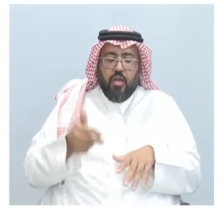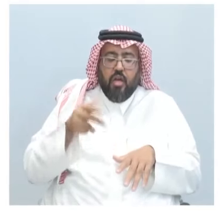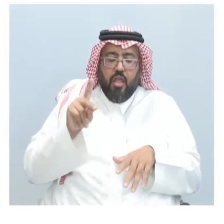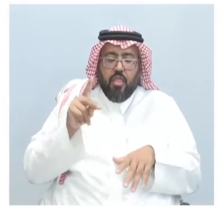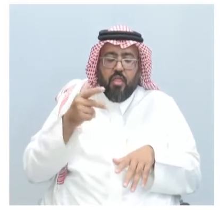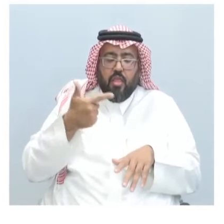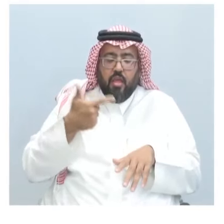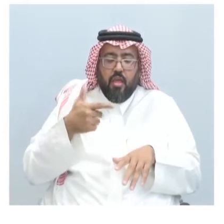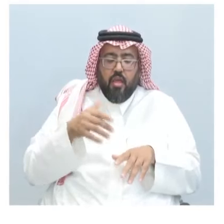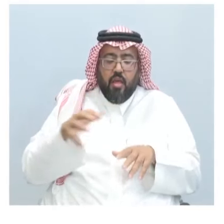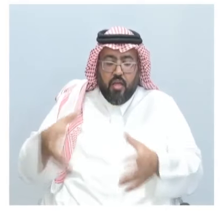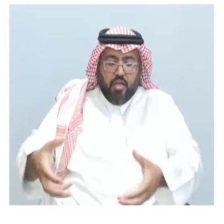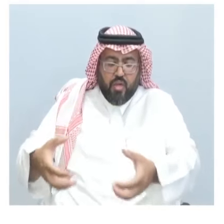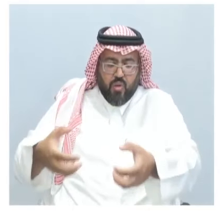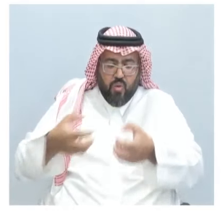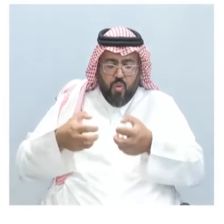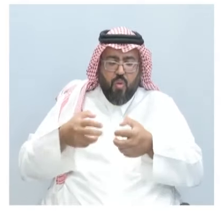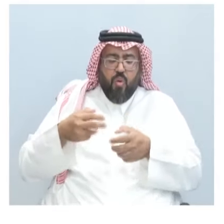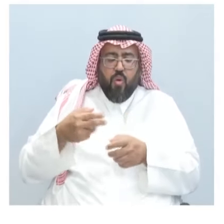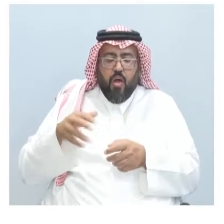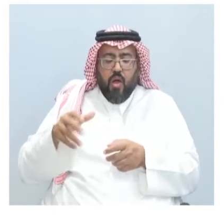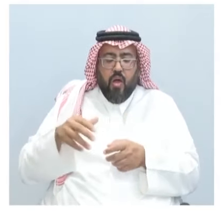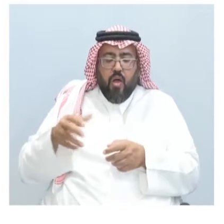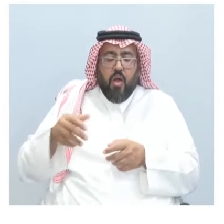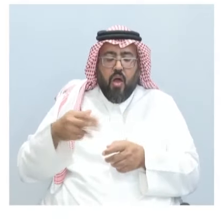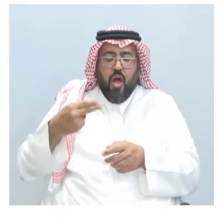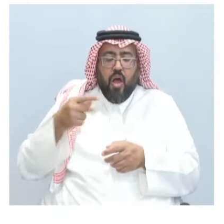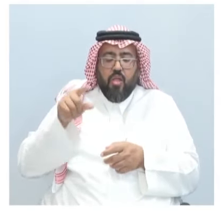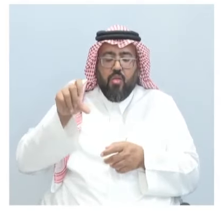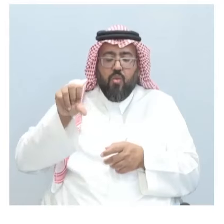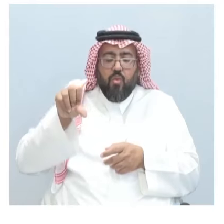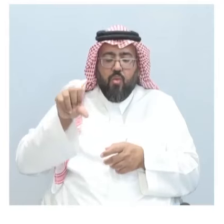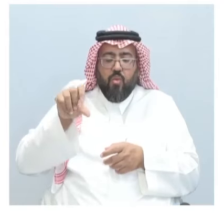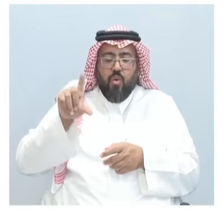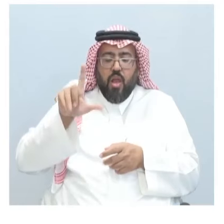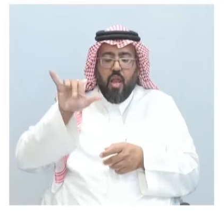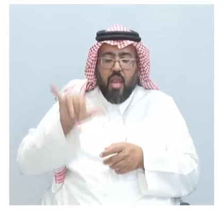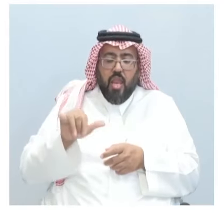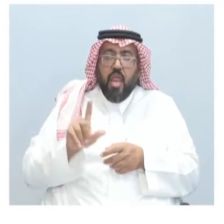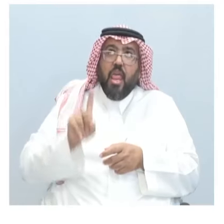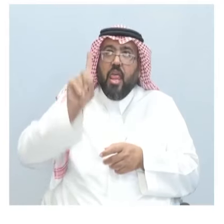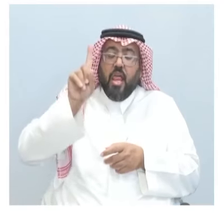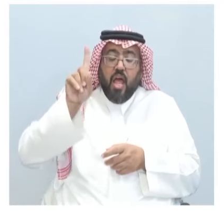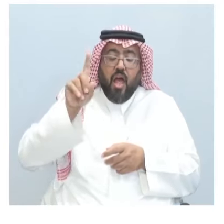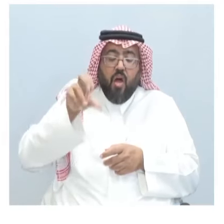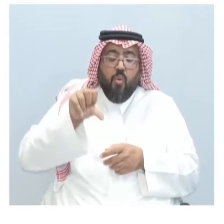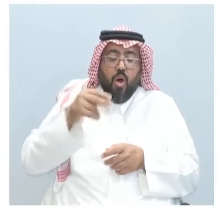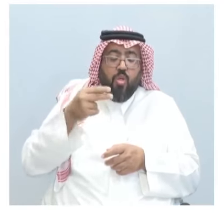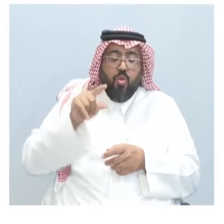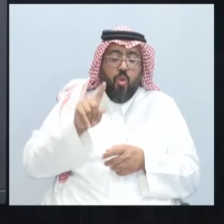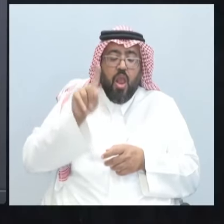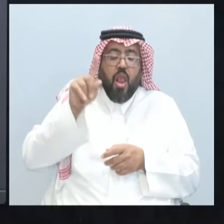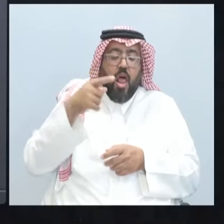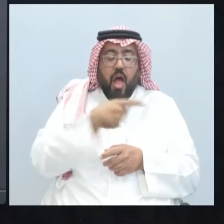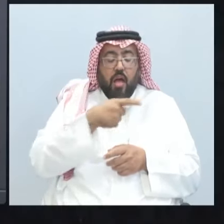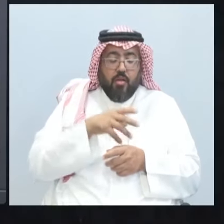ياخذه عدو لي وعدو له ما المقصود من هو هذا العدو الذي هو عدو